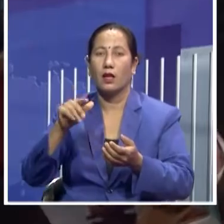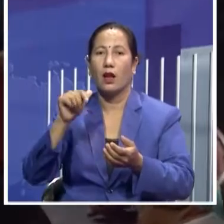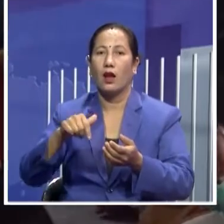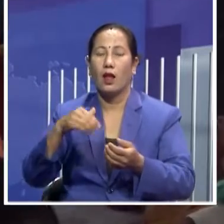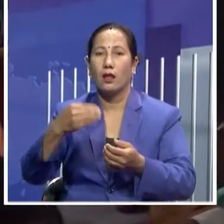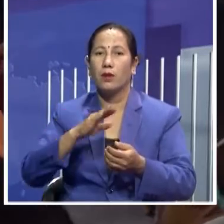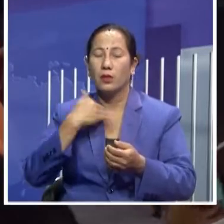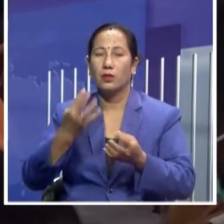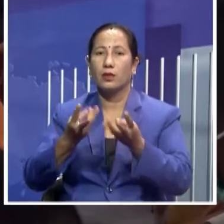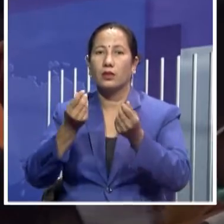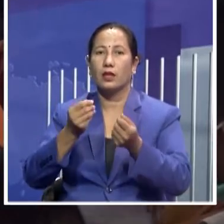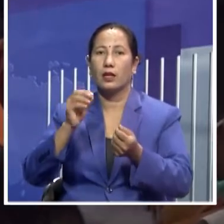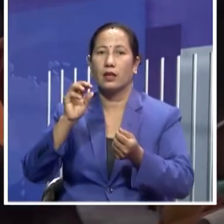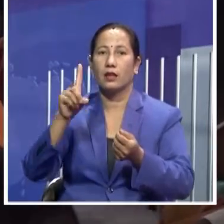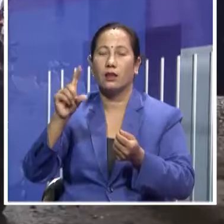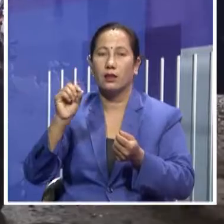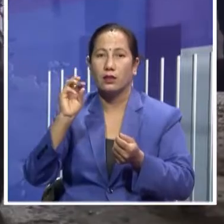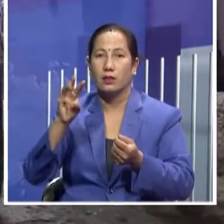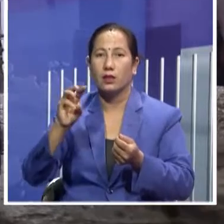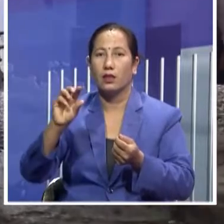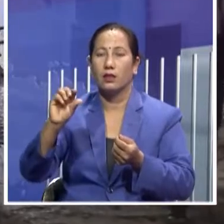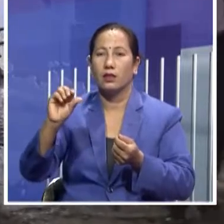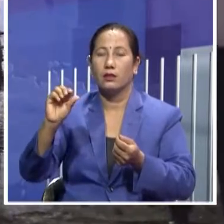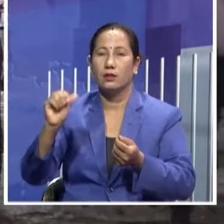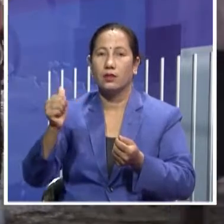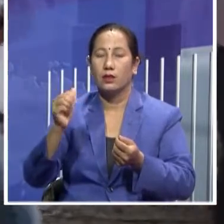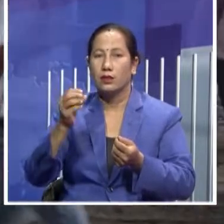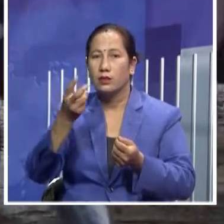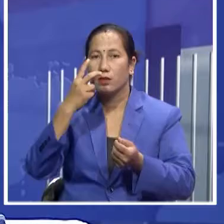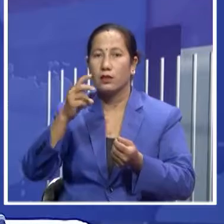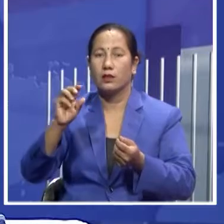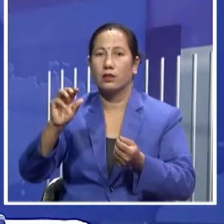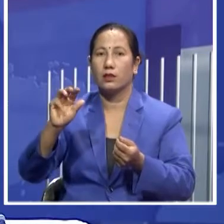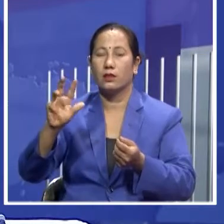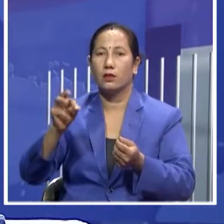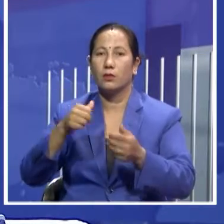हालसम्म मृत्यु हुनेको संख्या 10,690 पुगेको छ।